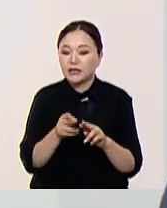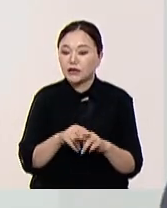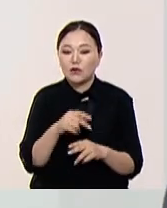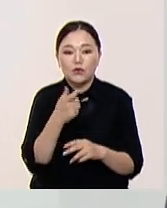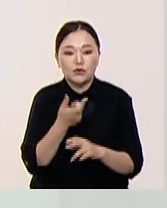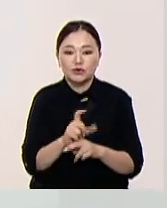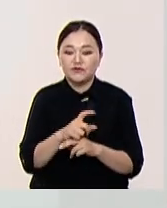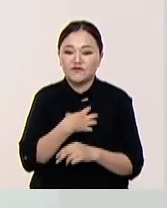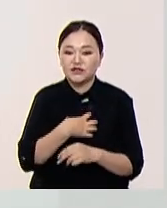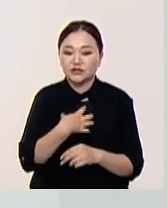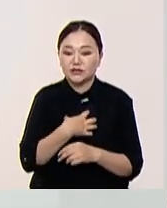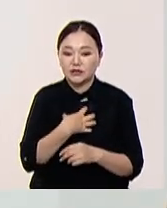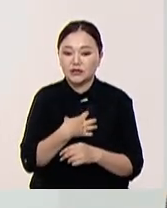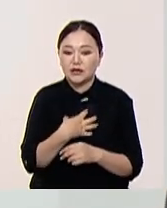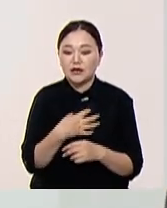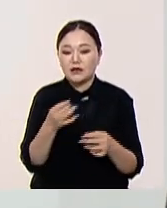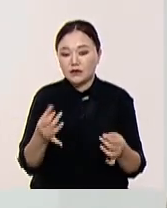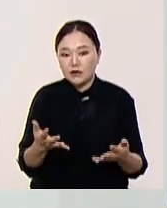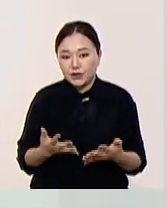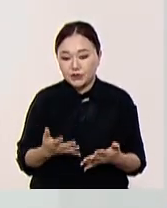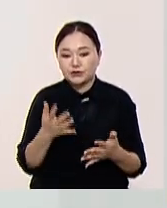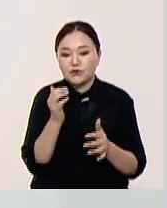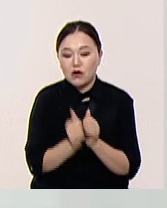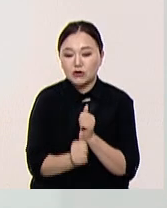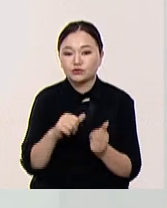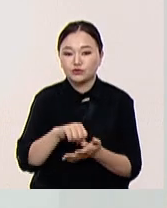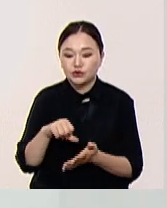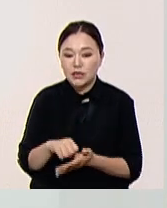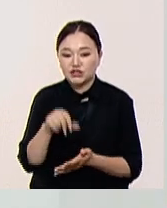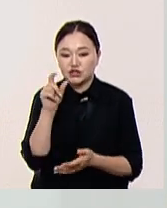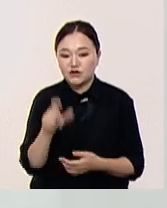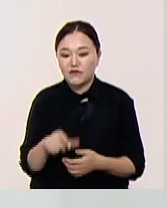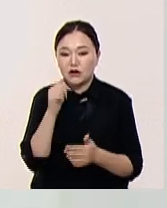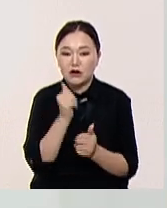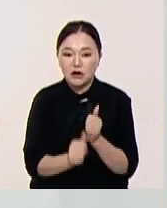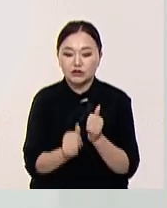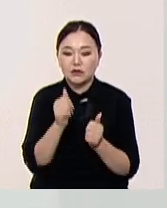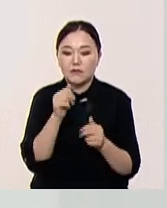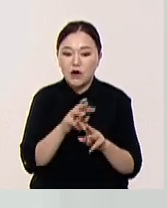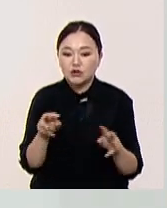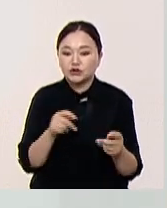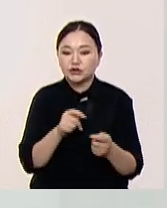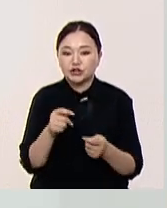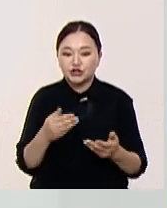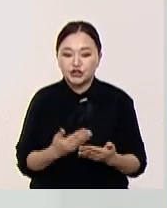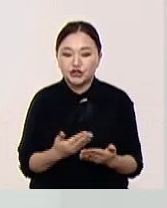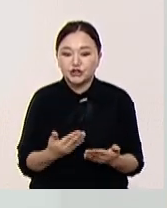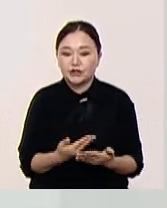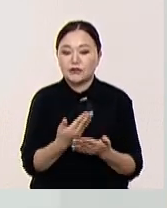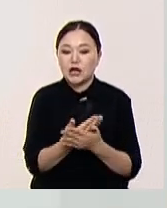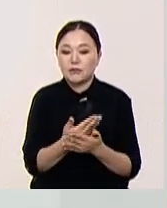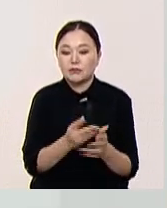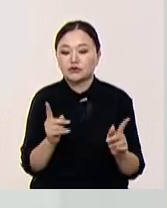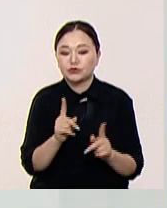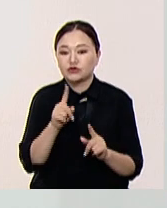очень важный момент. И, конечно, каждое участие каждого человека в политической жизни, например, то, что